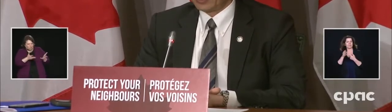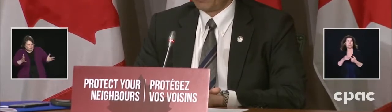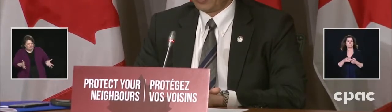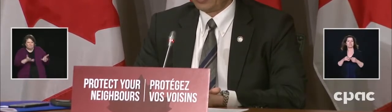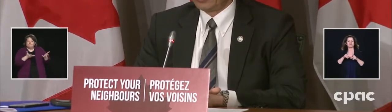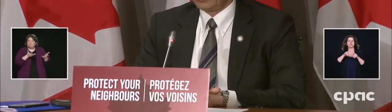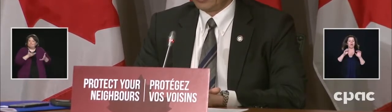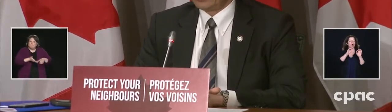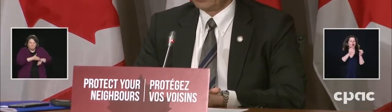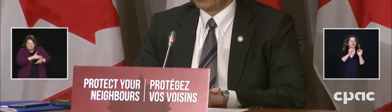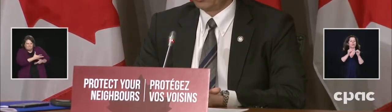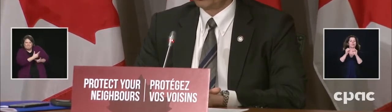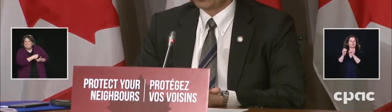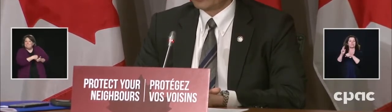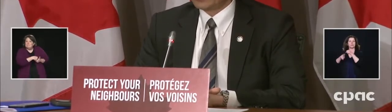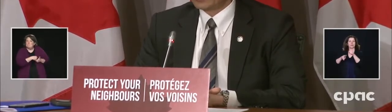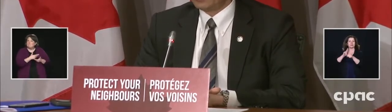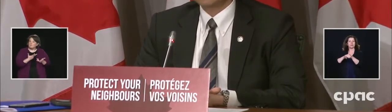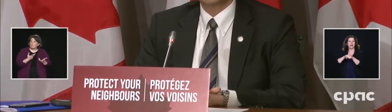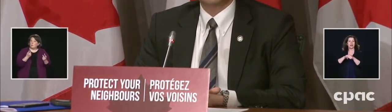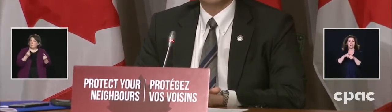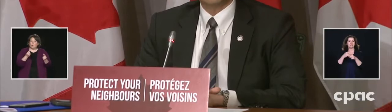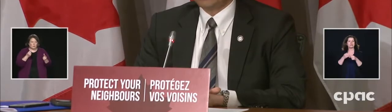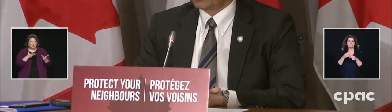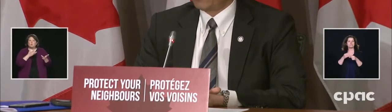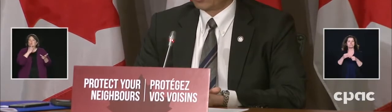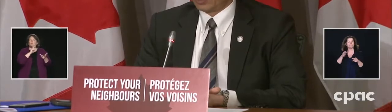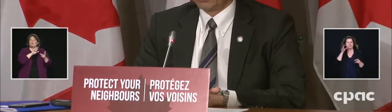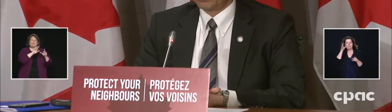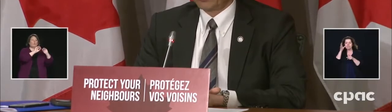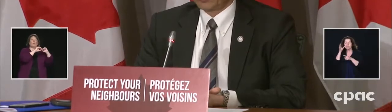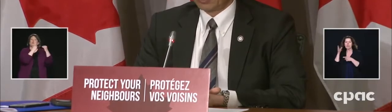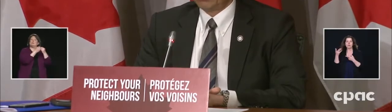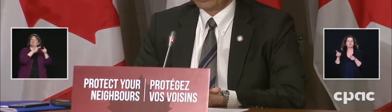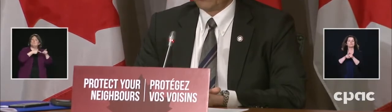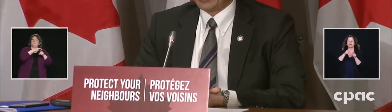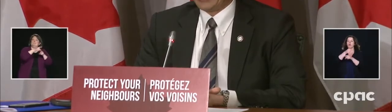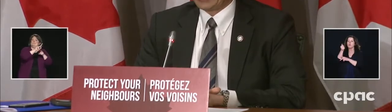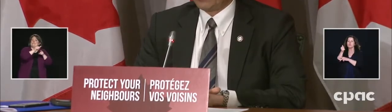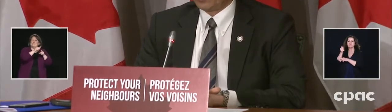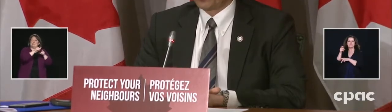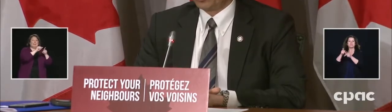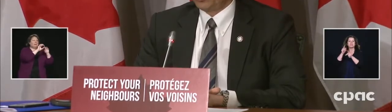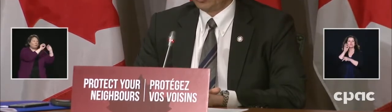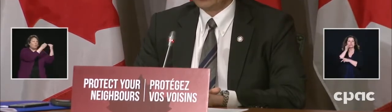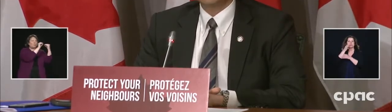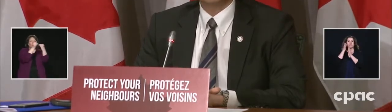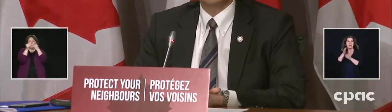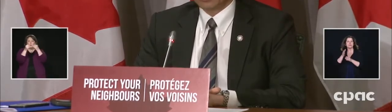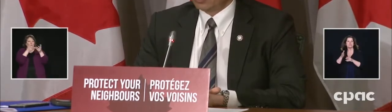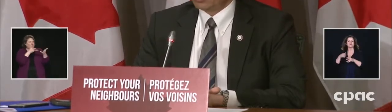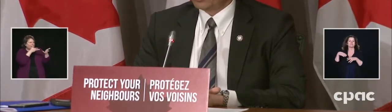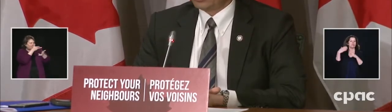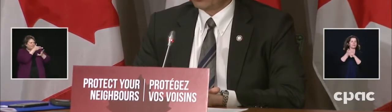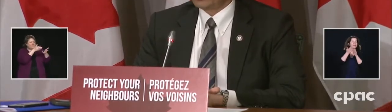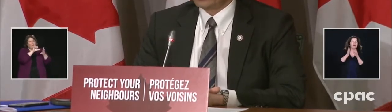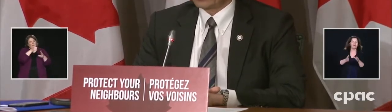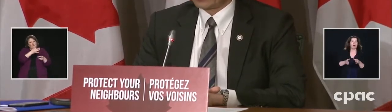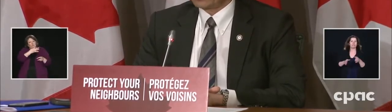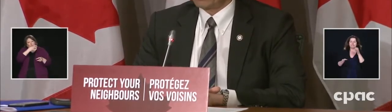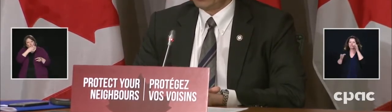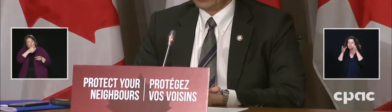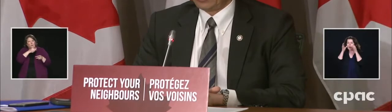personnes handicapées ainsi que d'autres spécialistes et intervenants. Nous avons également produit une guide sur